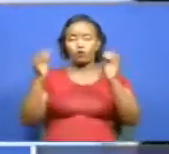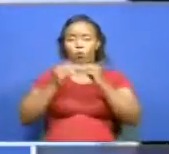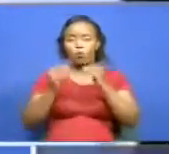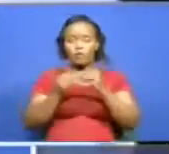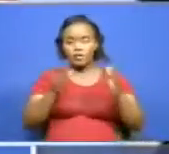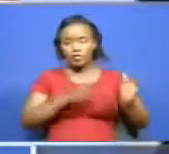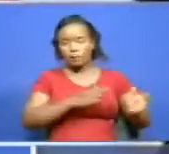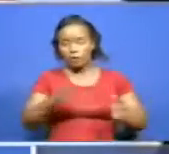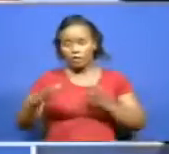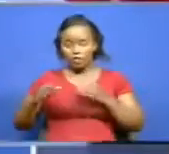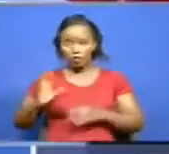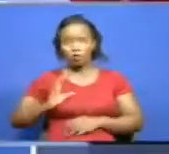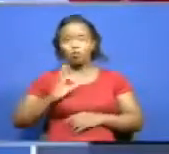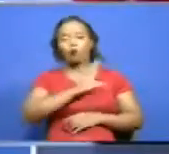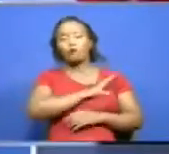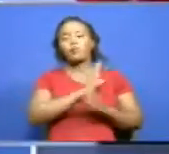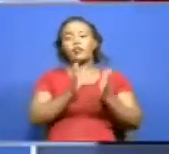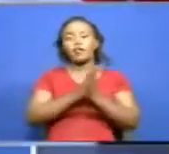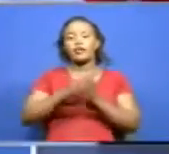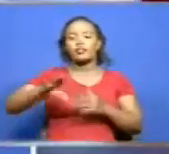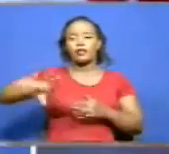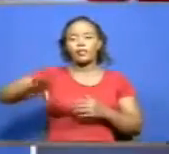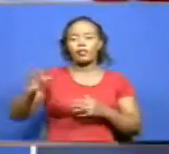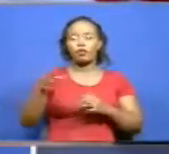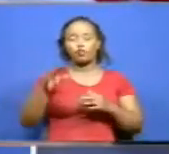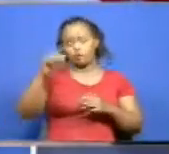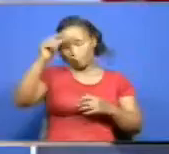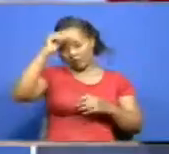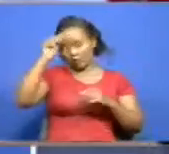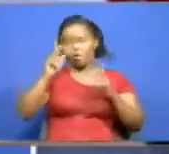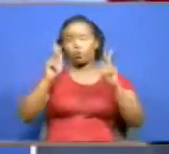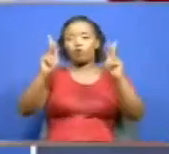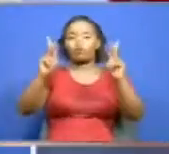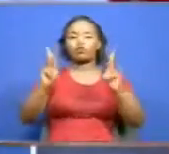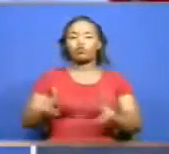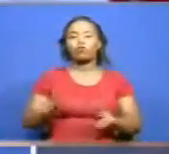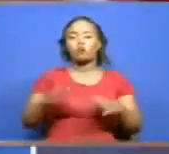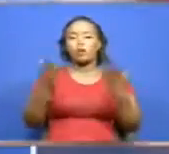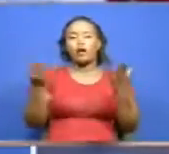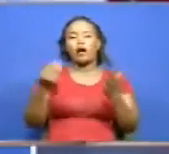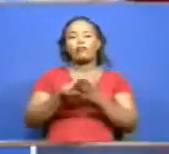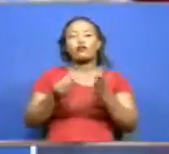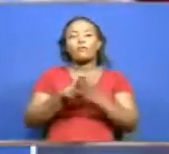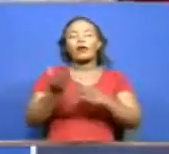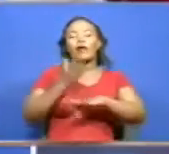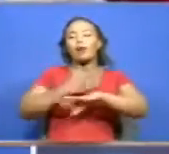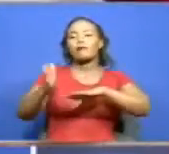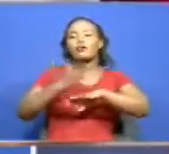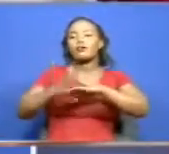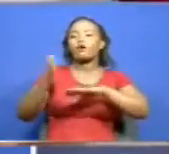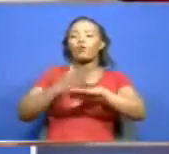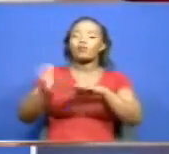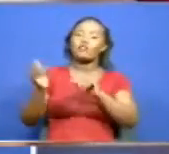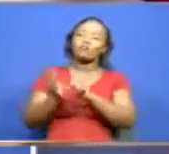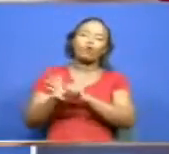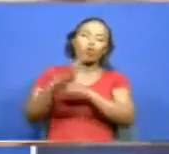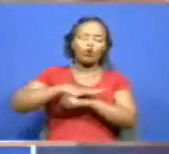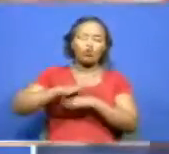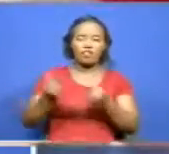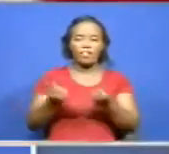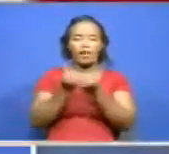hiyo na wakilishi wa serikali ya kaunti ya Kisumu kuhusu madai ya ubadhirifu wa pesa za kukabiliana na janga la COVID-19